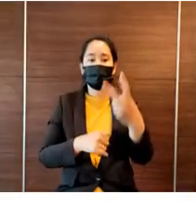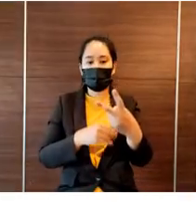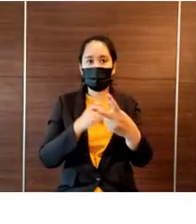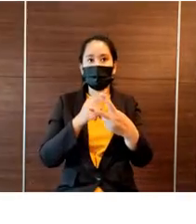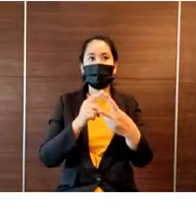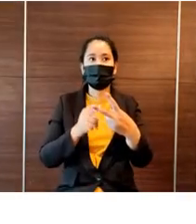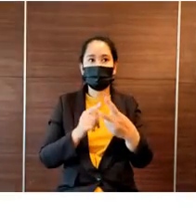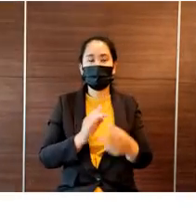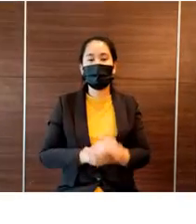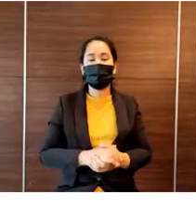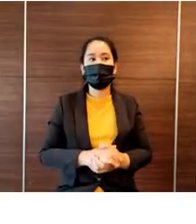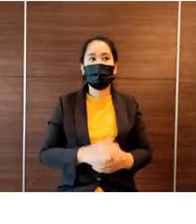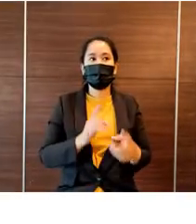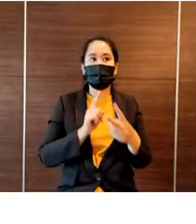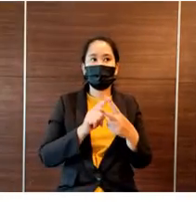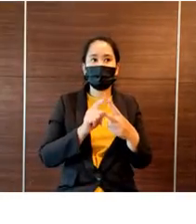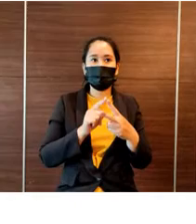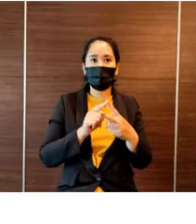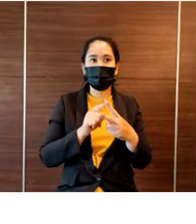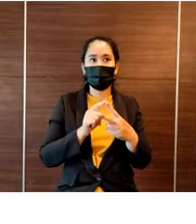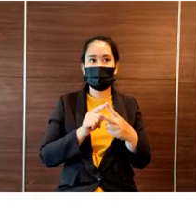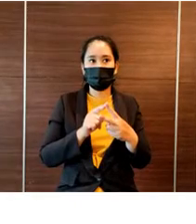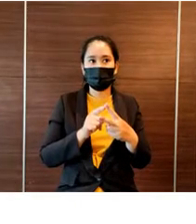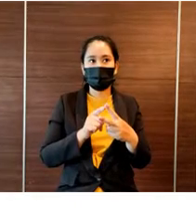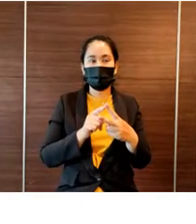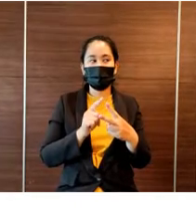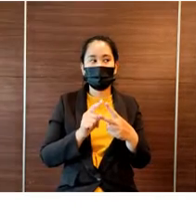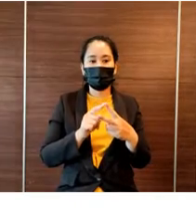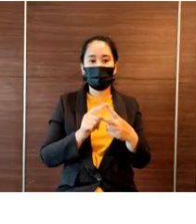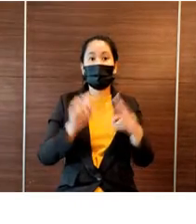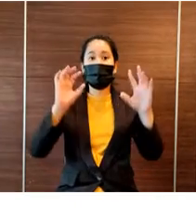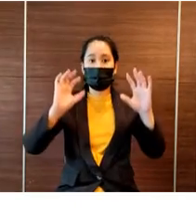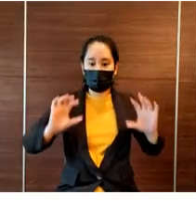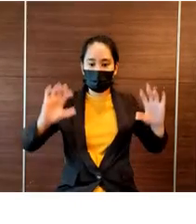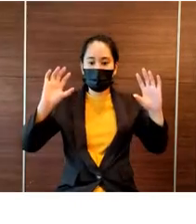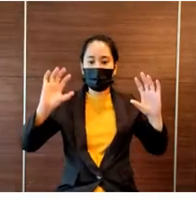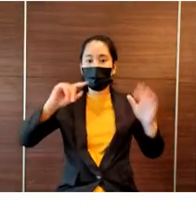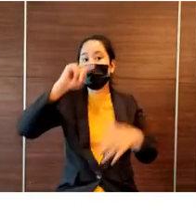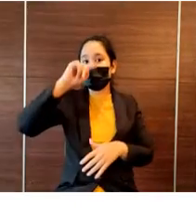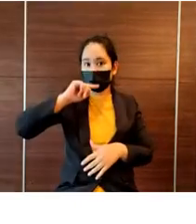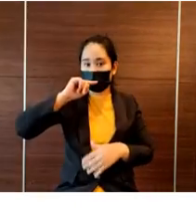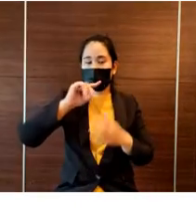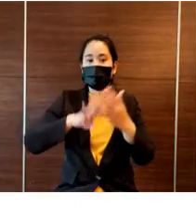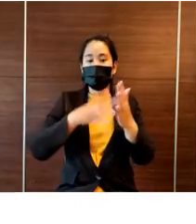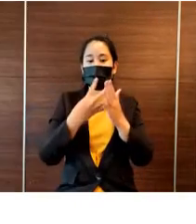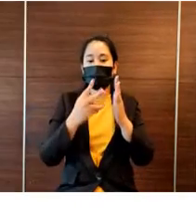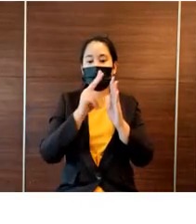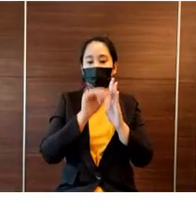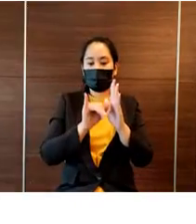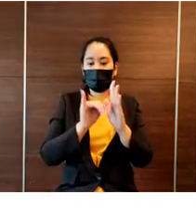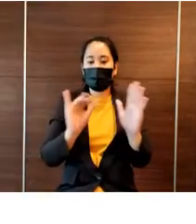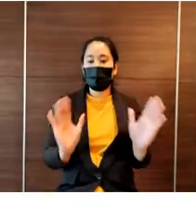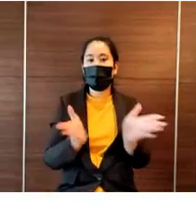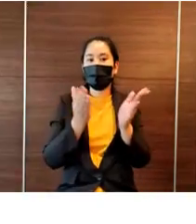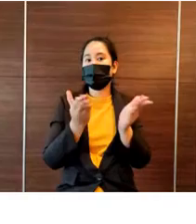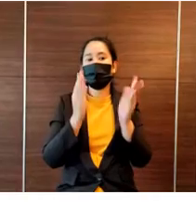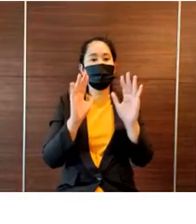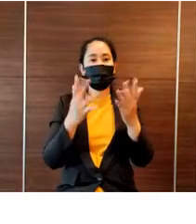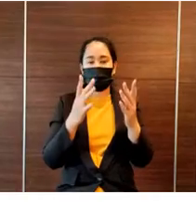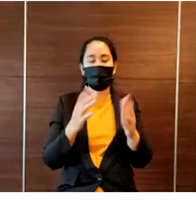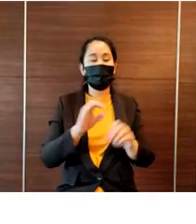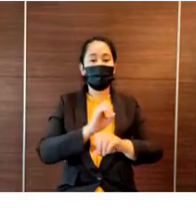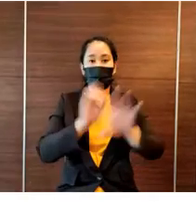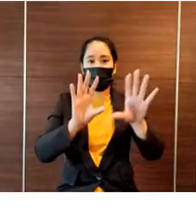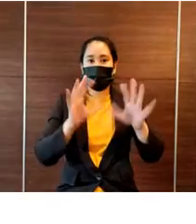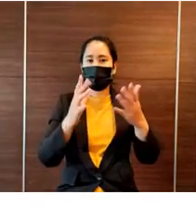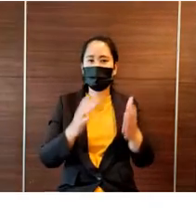โอเค 1คือ กระชับนะคะ 1คือรัฐไทยยังไม่มีนโยบายสนับสนุน KPLHS อย่างเป็นทางการ